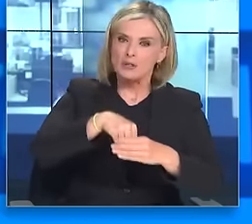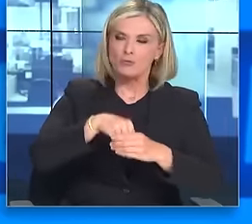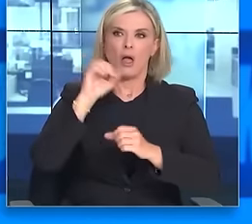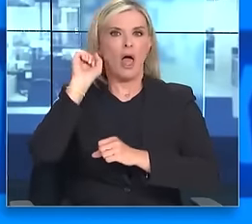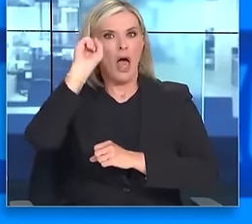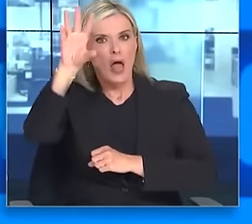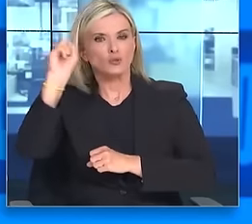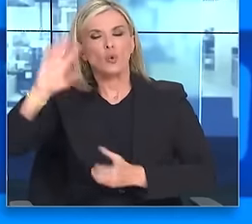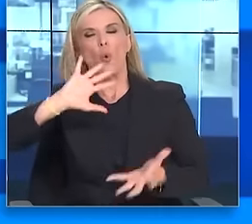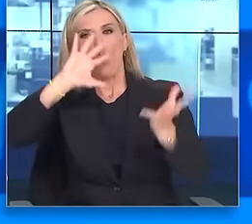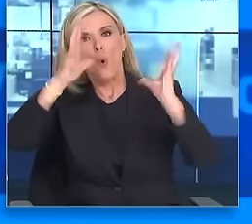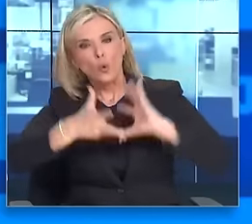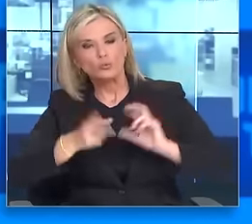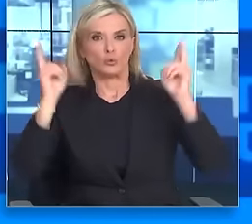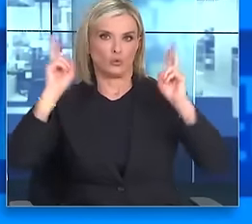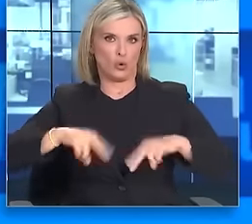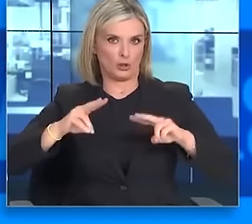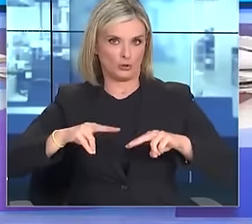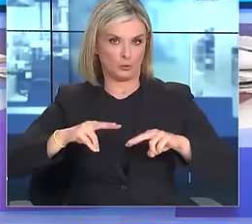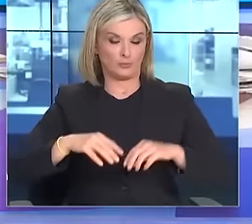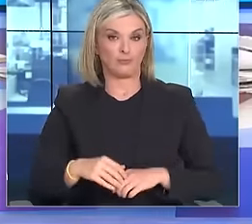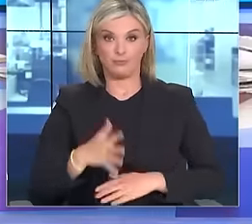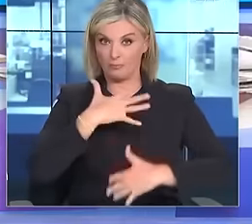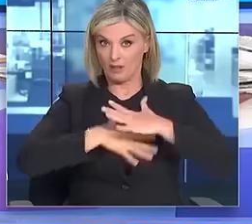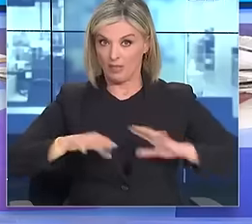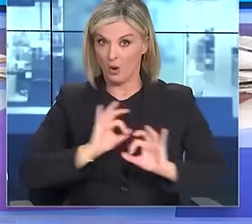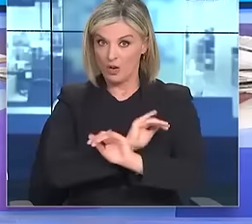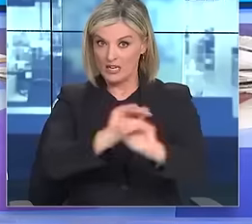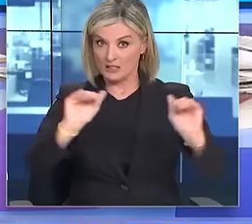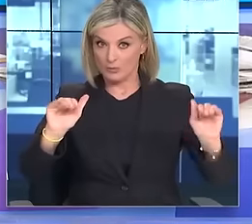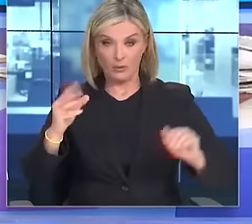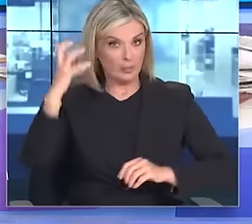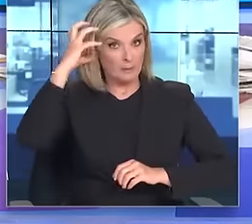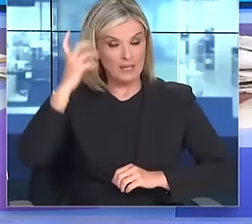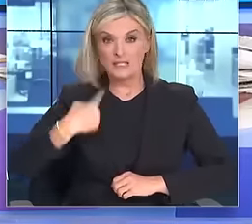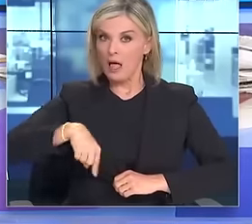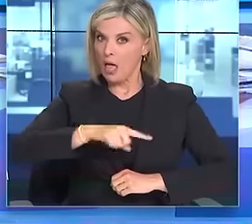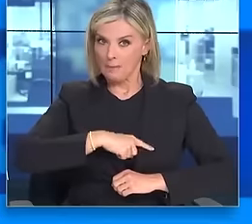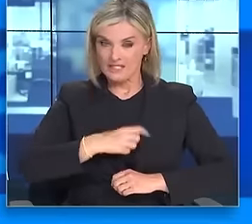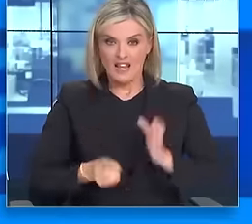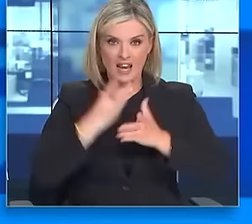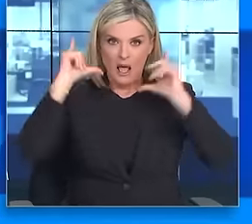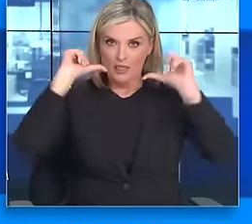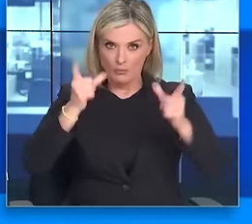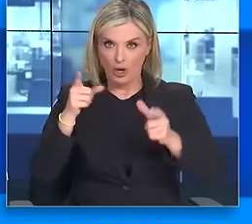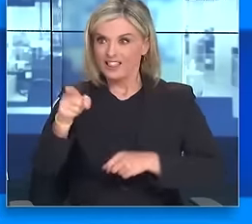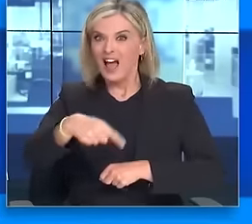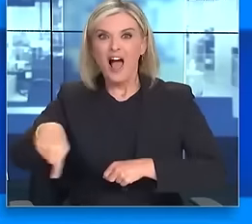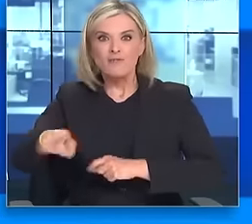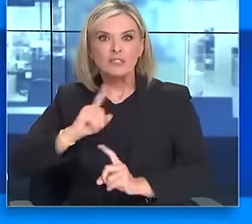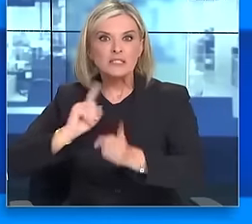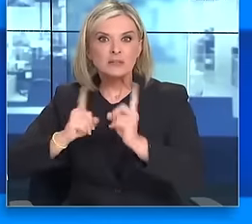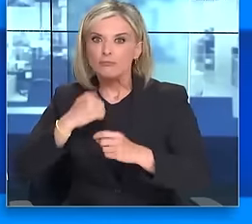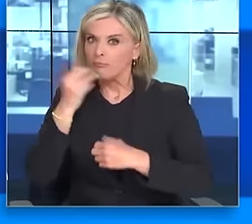χώρας. Θέλω να θυμίσω ότι εμείς δεν ψηφίσαμε τη Συμφωνία των Πρεσπών, διότι είχαμε εκφράσει εντονότατες επιφυλάξεις για το γεγονός